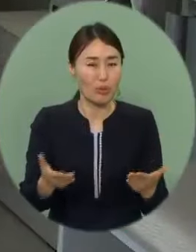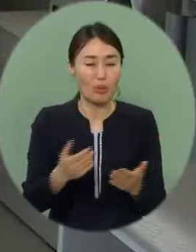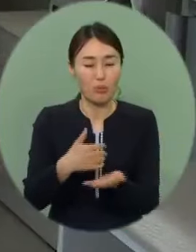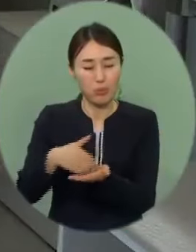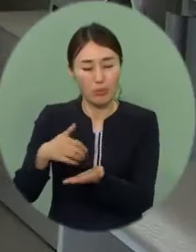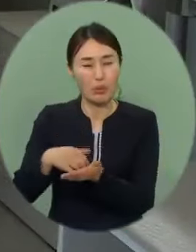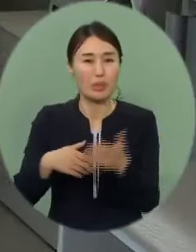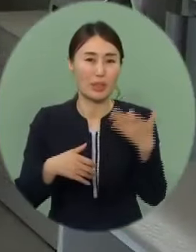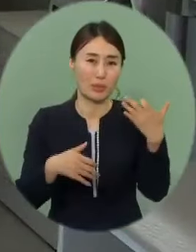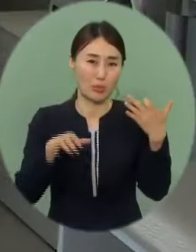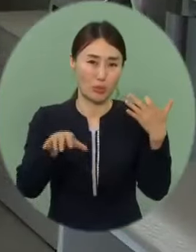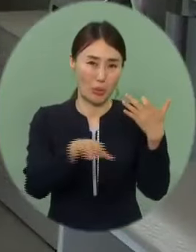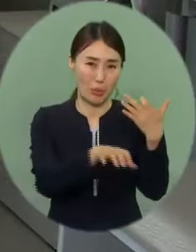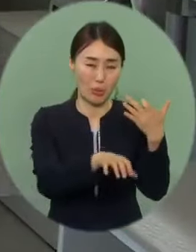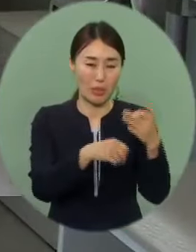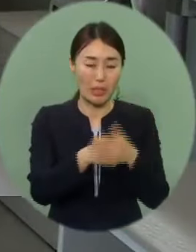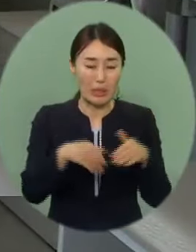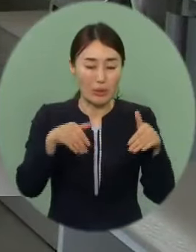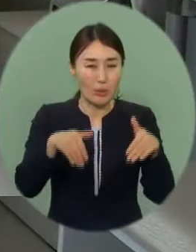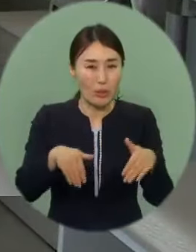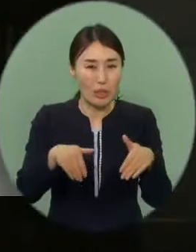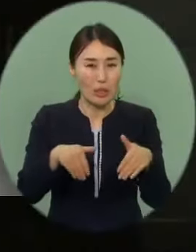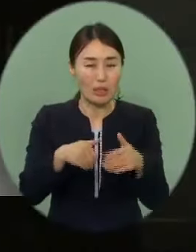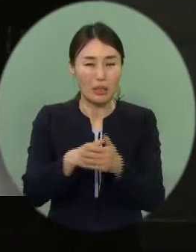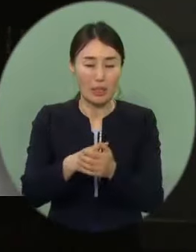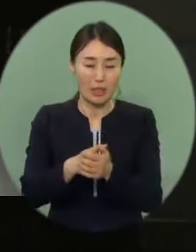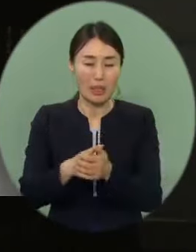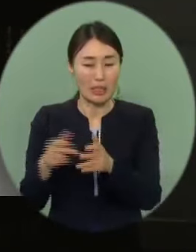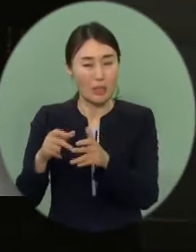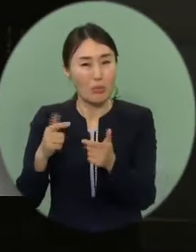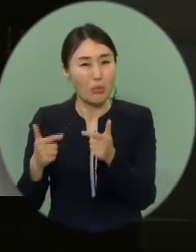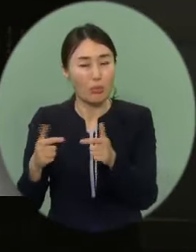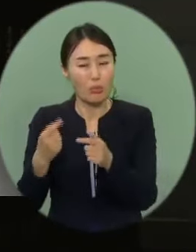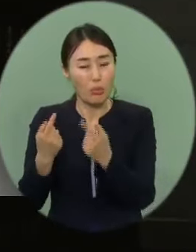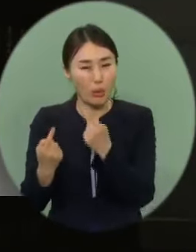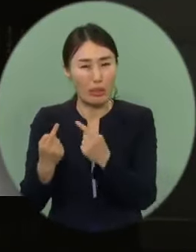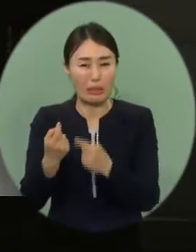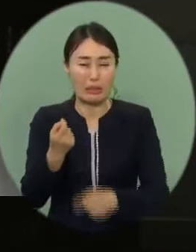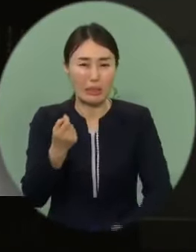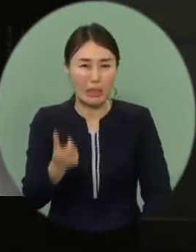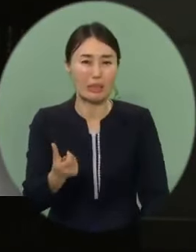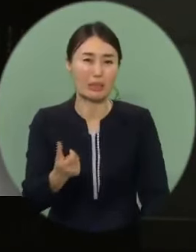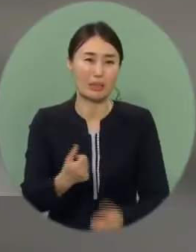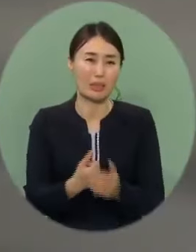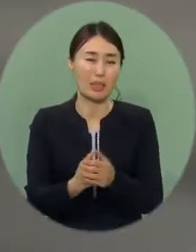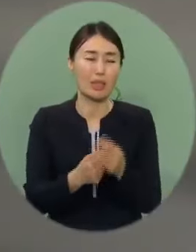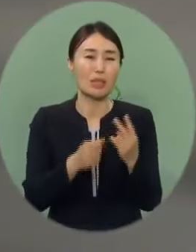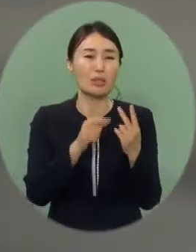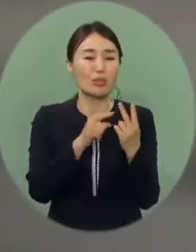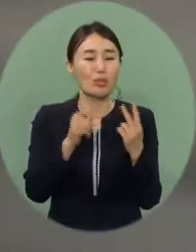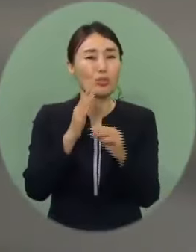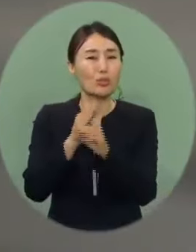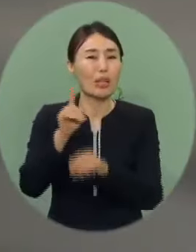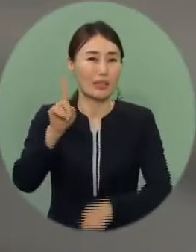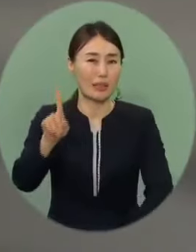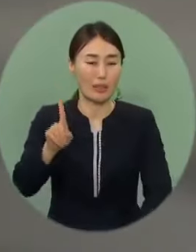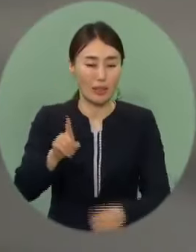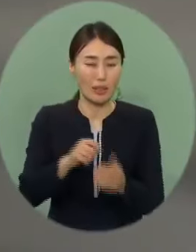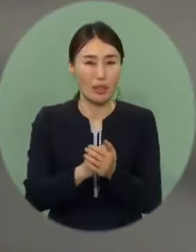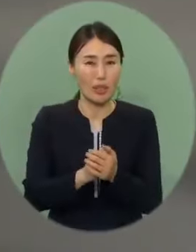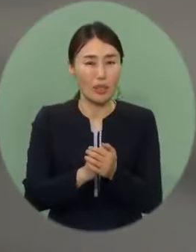모두 아 종사자수가 정원보다 적은 곳이 두 곳 중 한 곳 골입니다 규정상